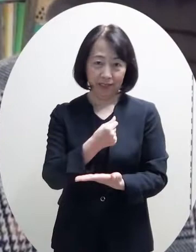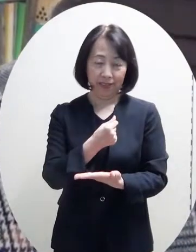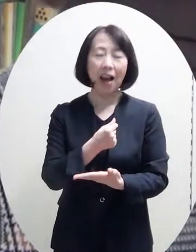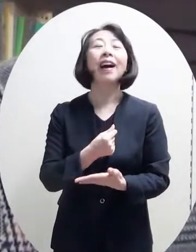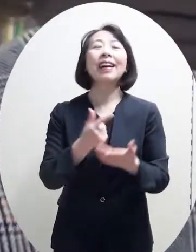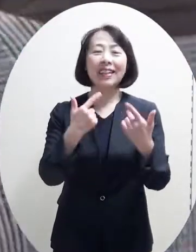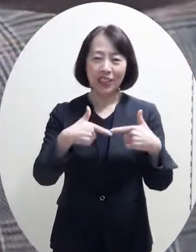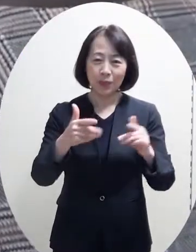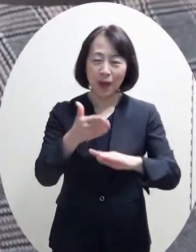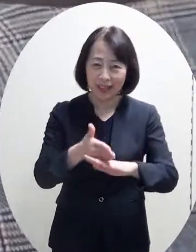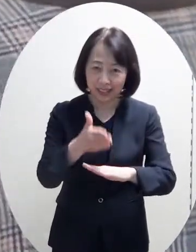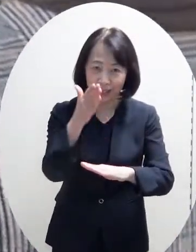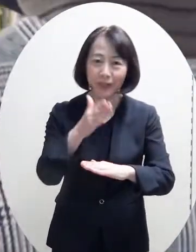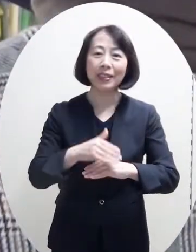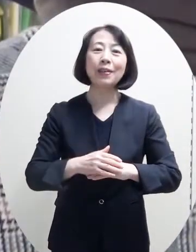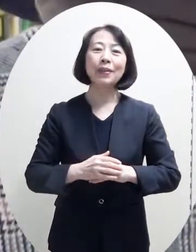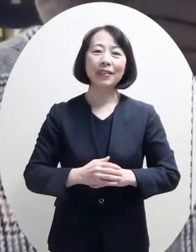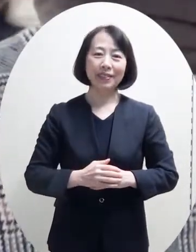うございます。